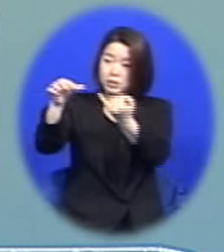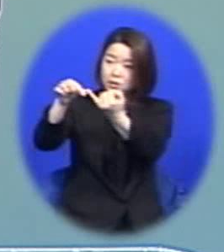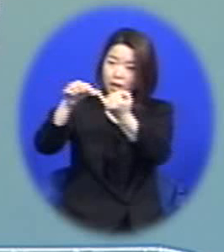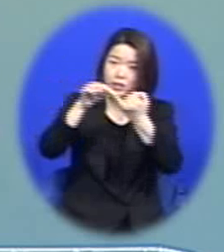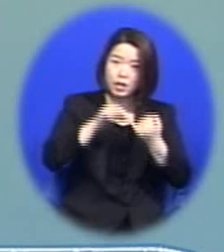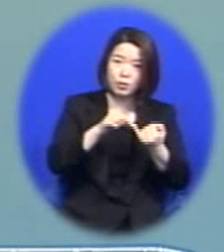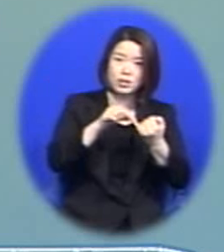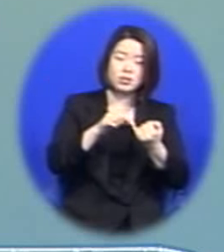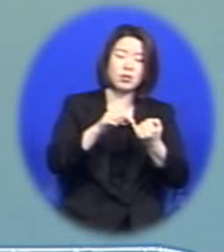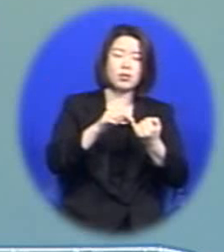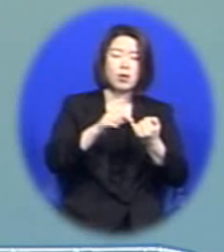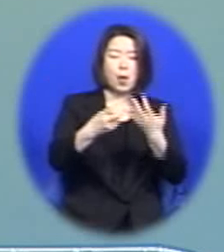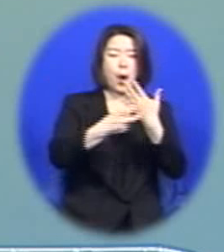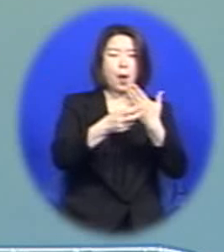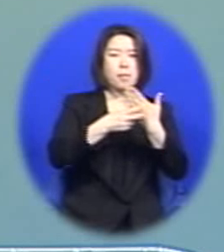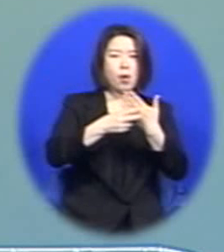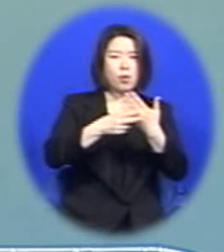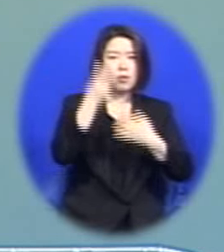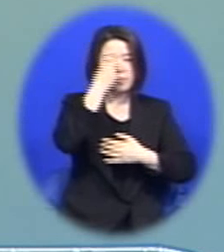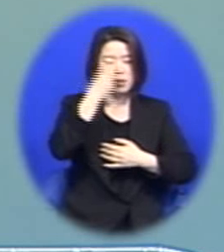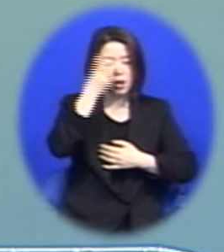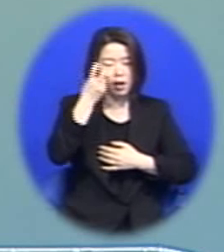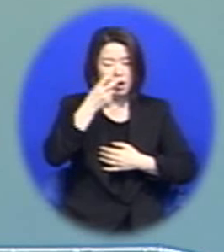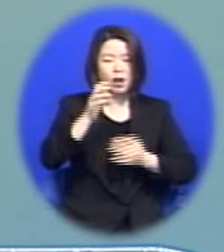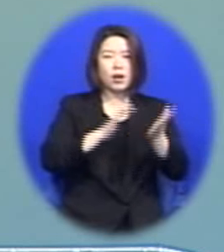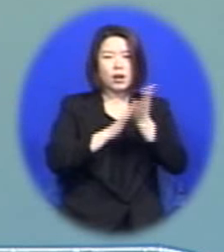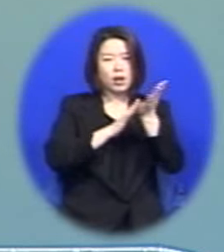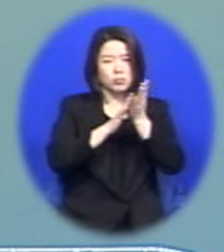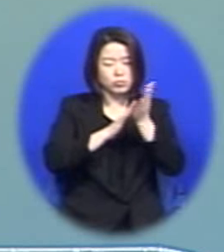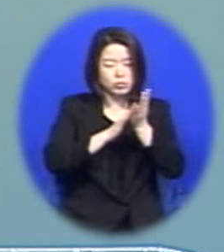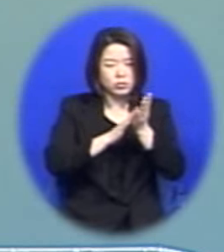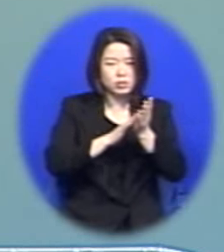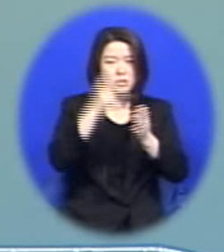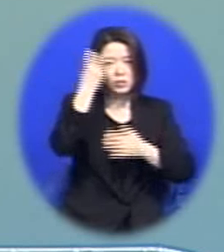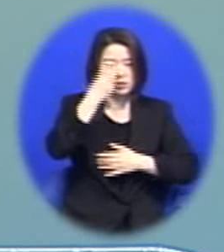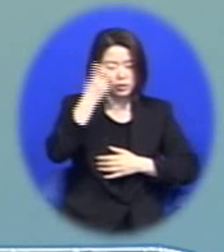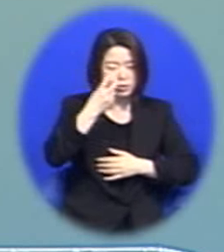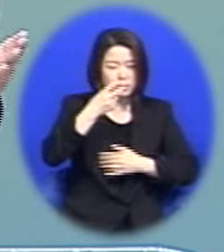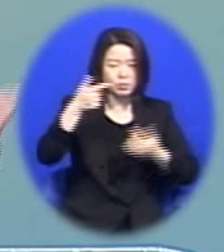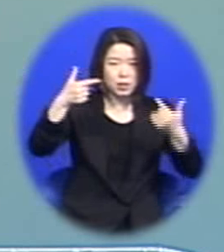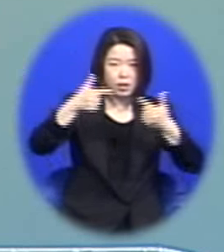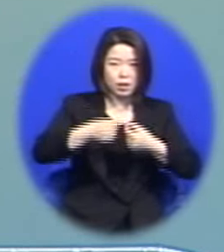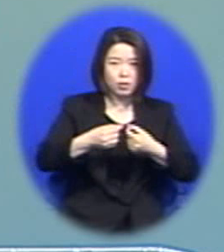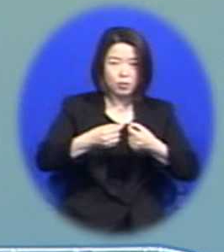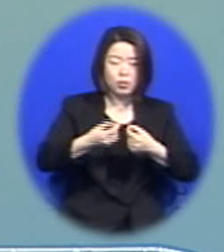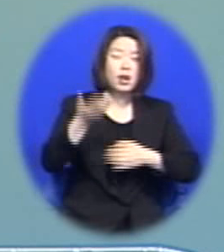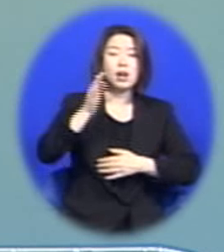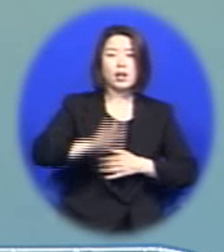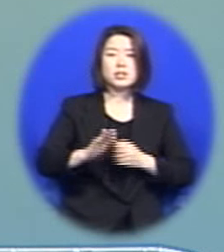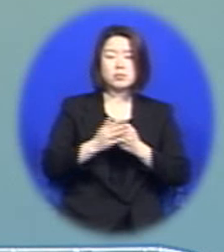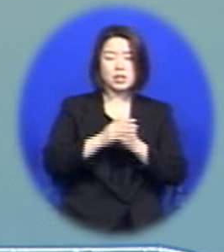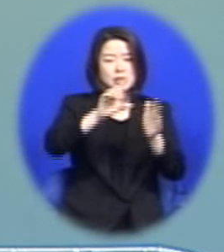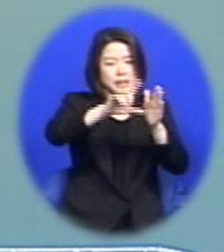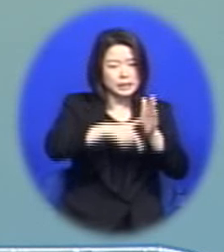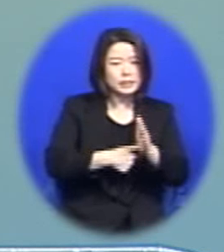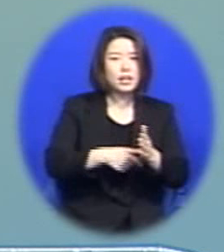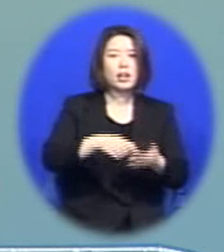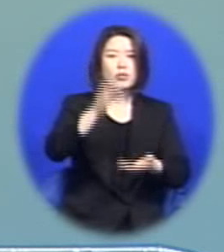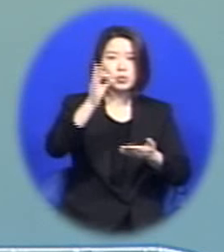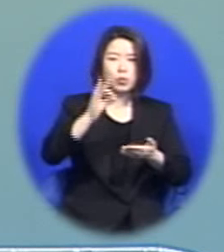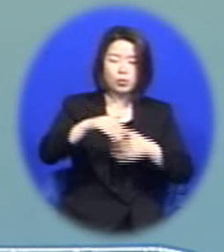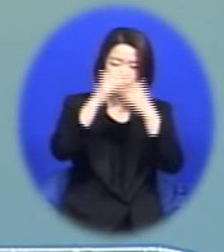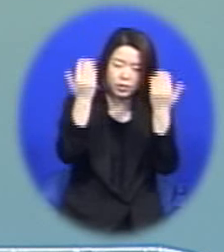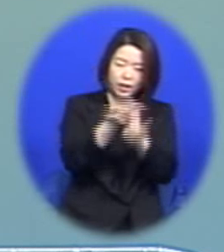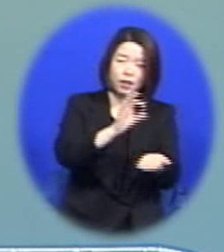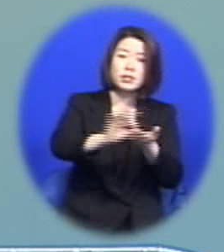딸이 치유되기를 옆에서 돕는 과정에서 그는 시간과 물질을 1 씻습니다 시간이